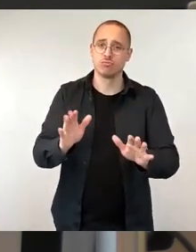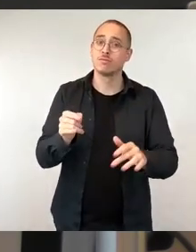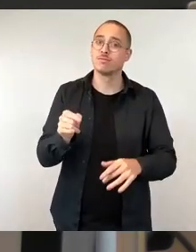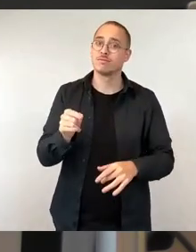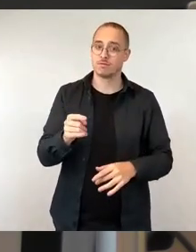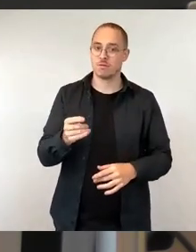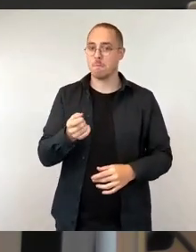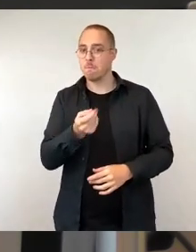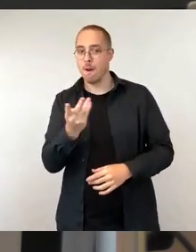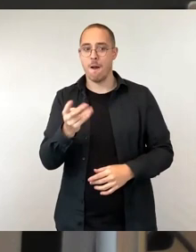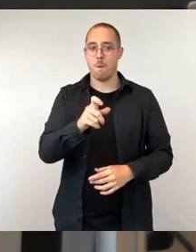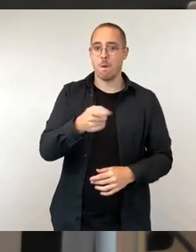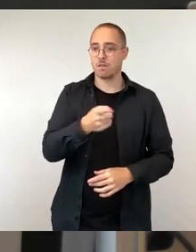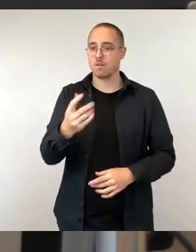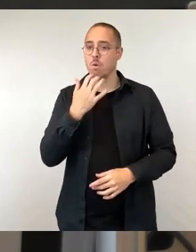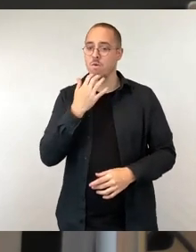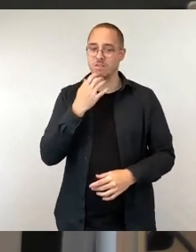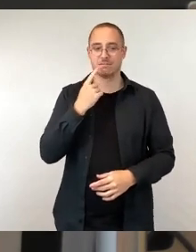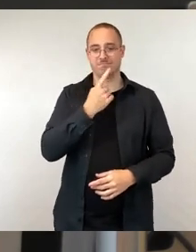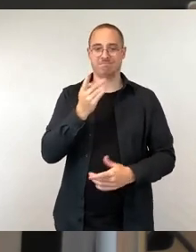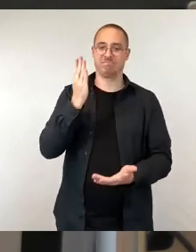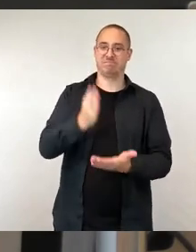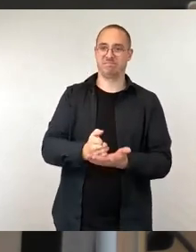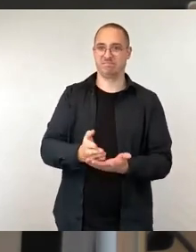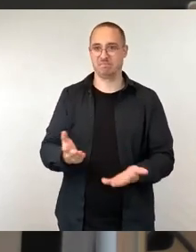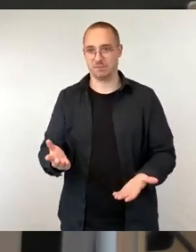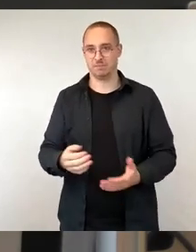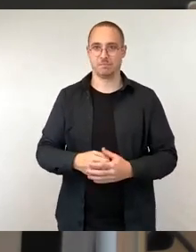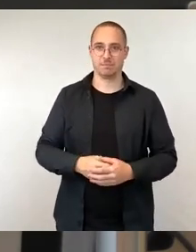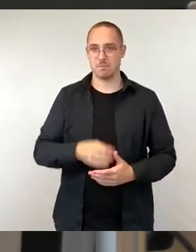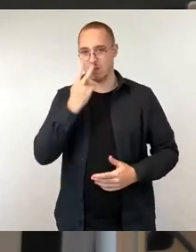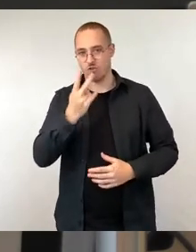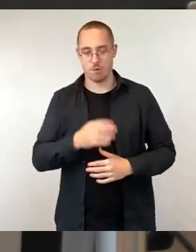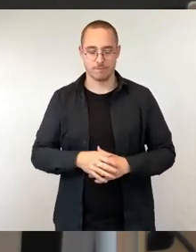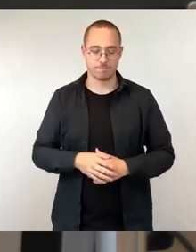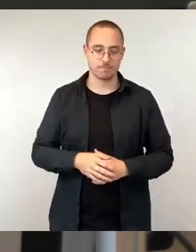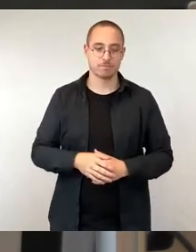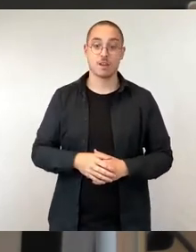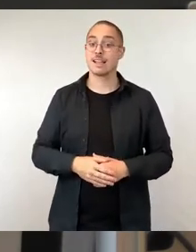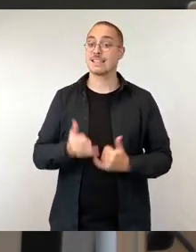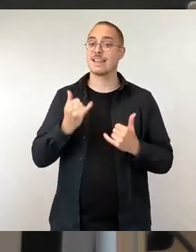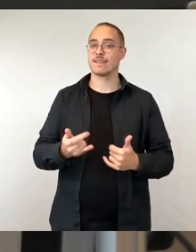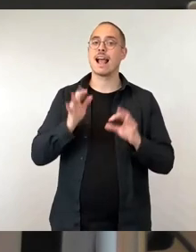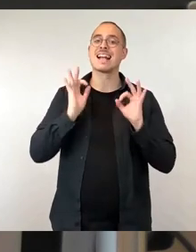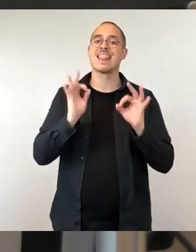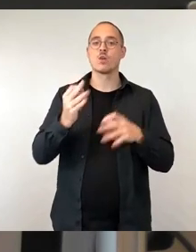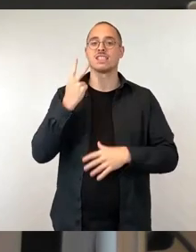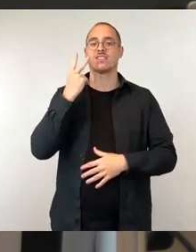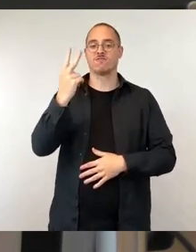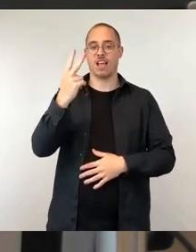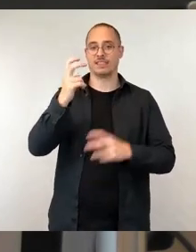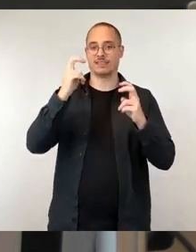hoffentlich schneller. Also, wir haben noch genau 2 Ausschusssitzungen bis zur Kommunalwahl.